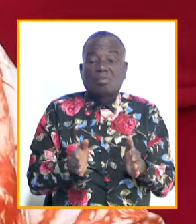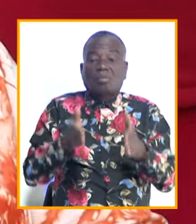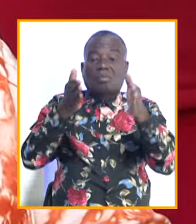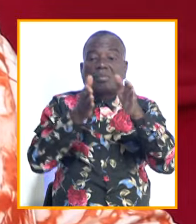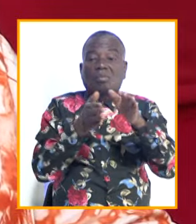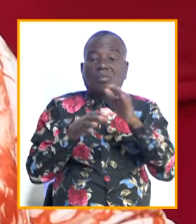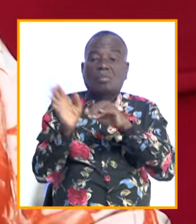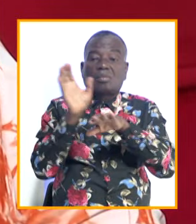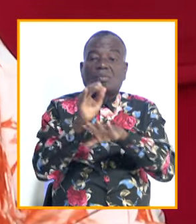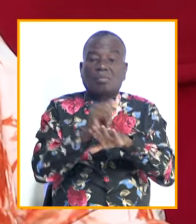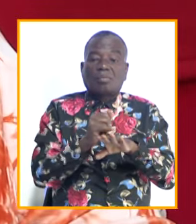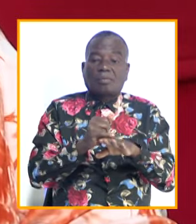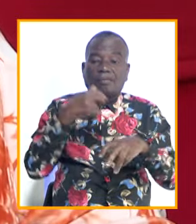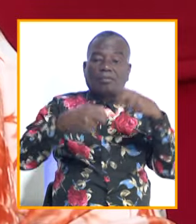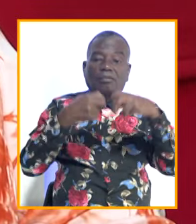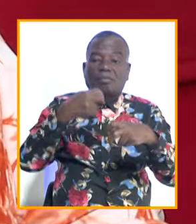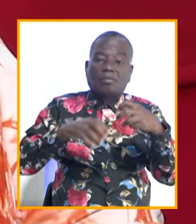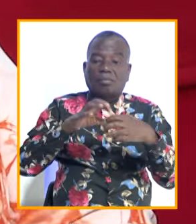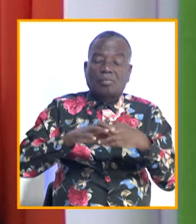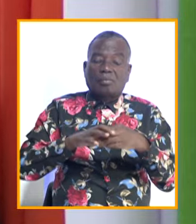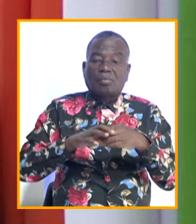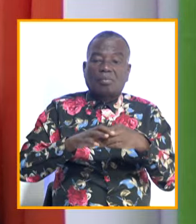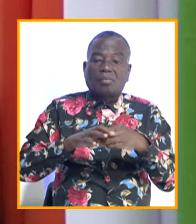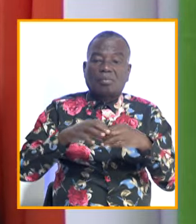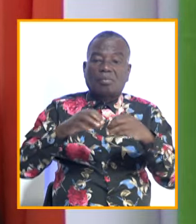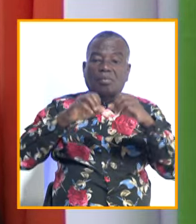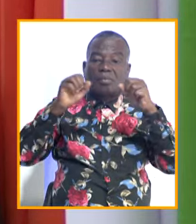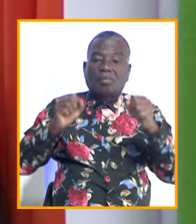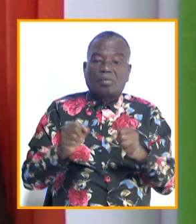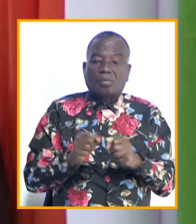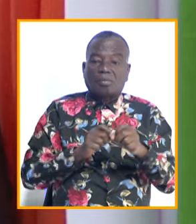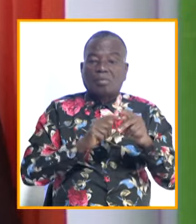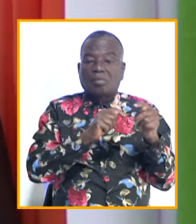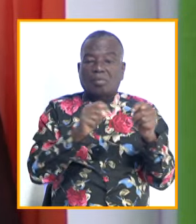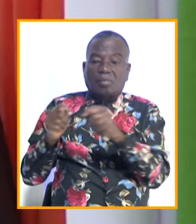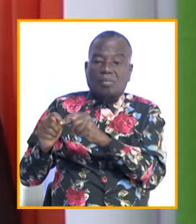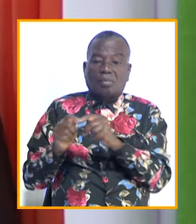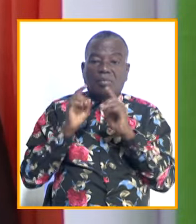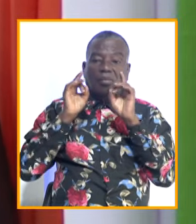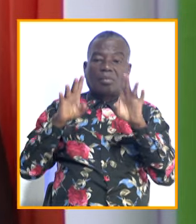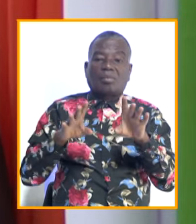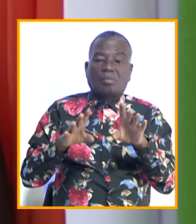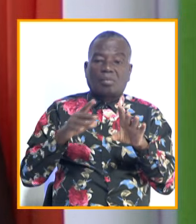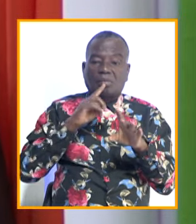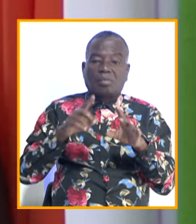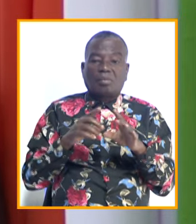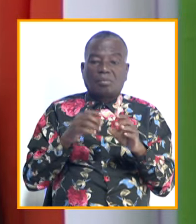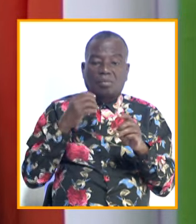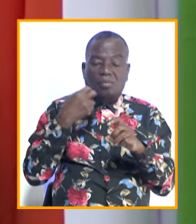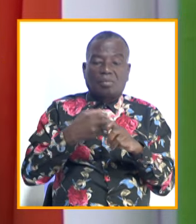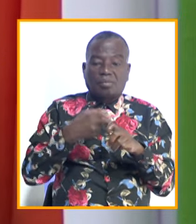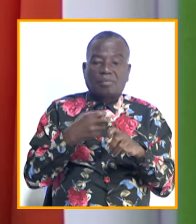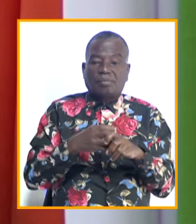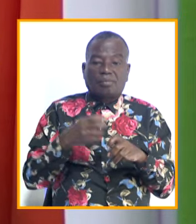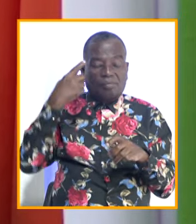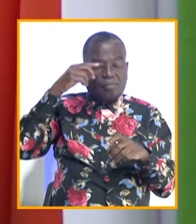Côte d'Ivoire. La problématique de l'efficience du système de transfert des risques se pose donc avec acuité. C'est dans le but